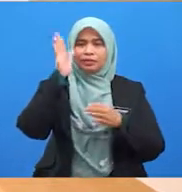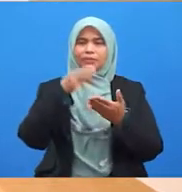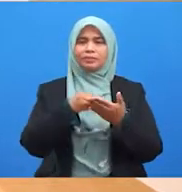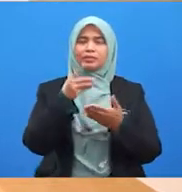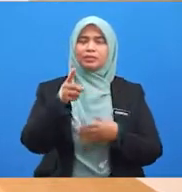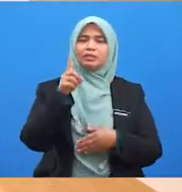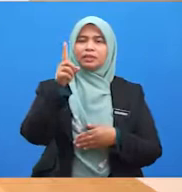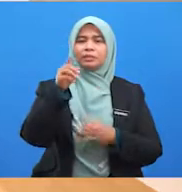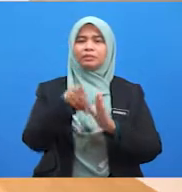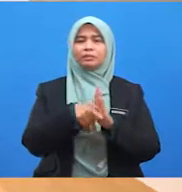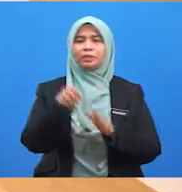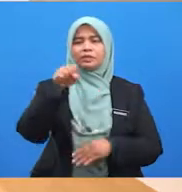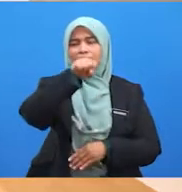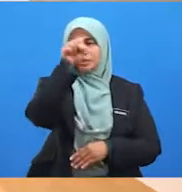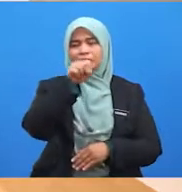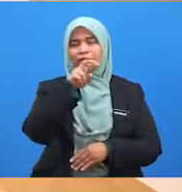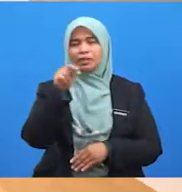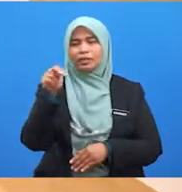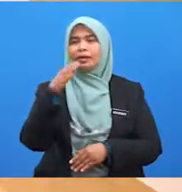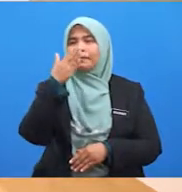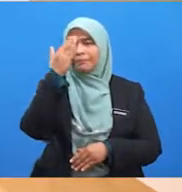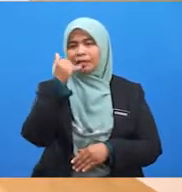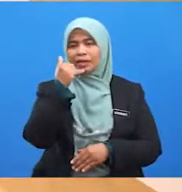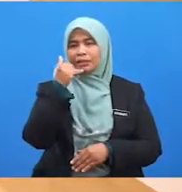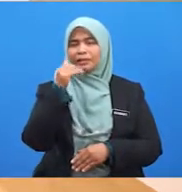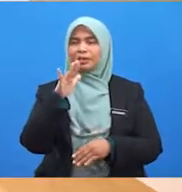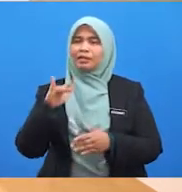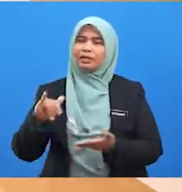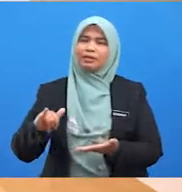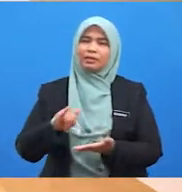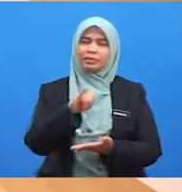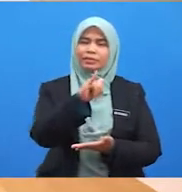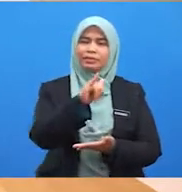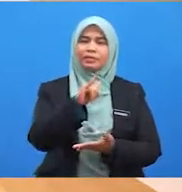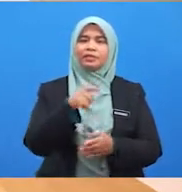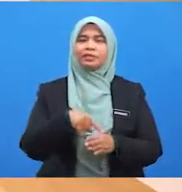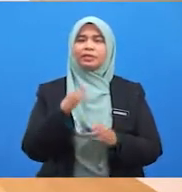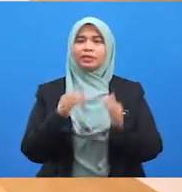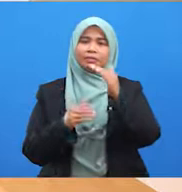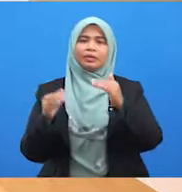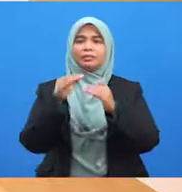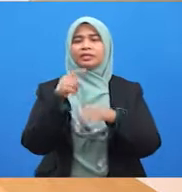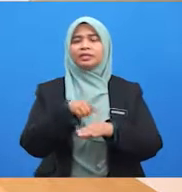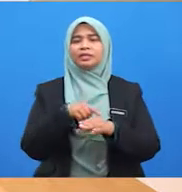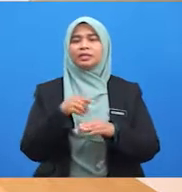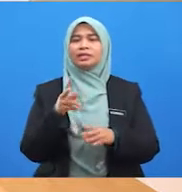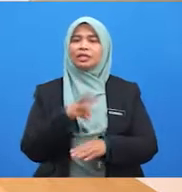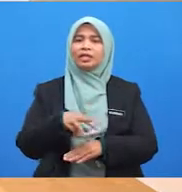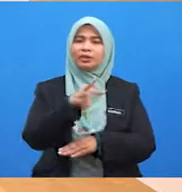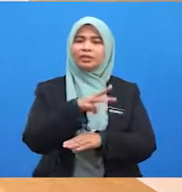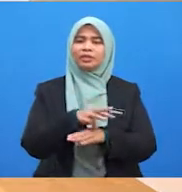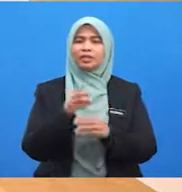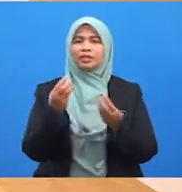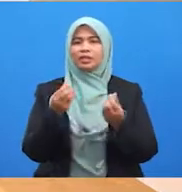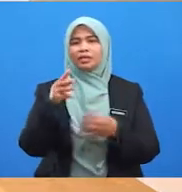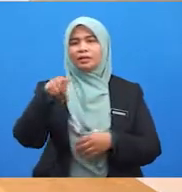satu persoalan. Mengapa agaknya lapangan terbang dibina di kawasan tanah pamar dan bukan di